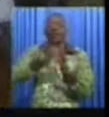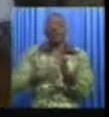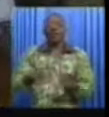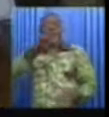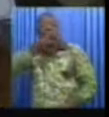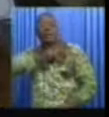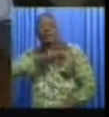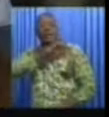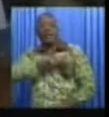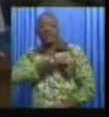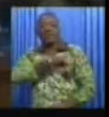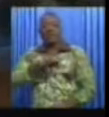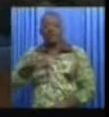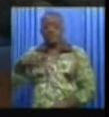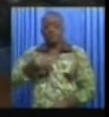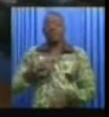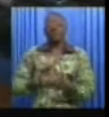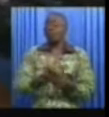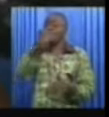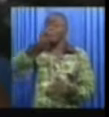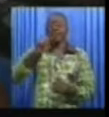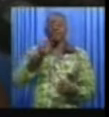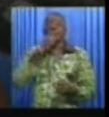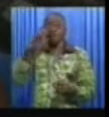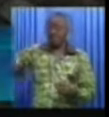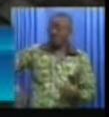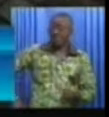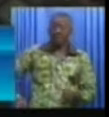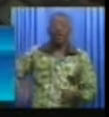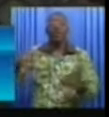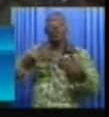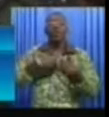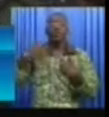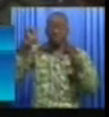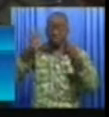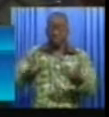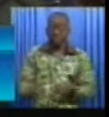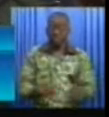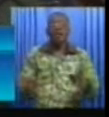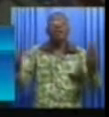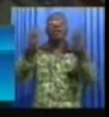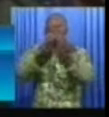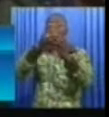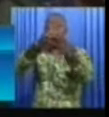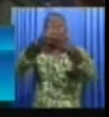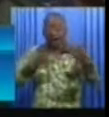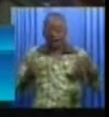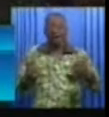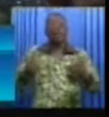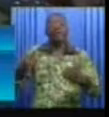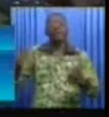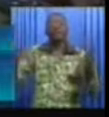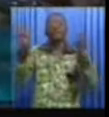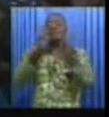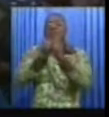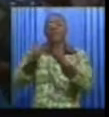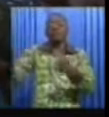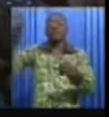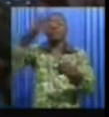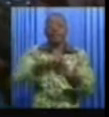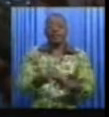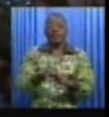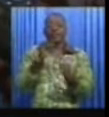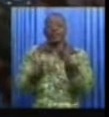avantages. Moi, je crois que c'est un peu tard. On aurait pu même faire cette rencontre-là avant les élections municipales. Si on